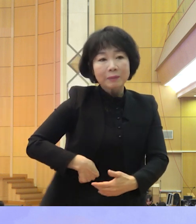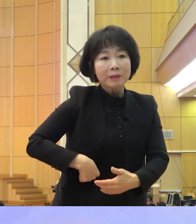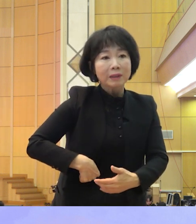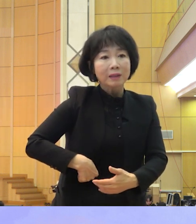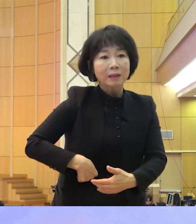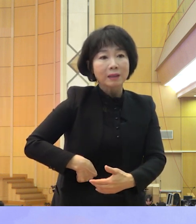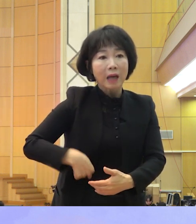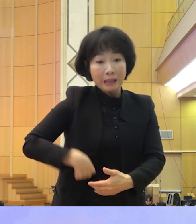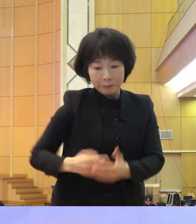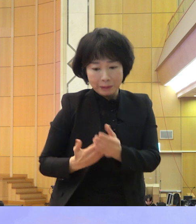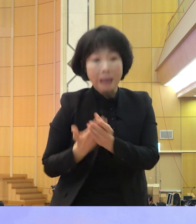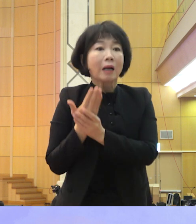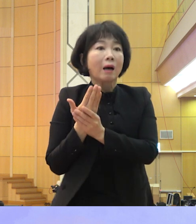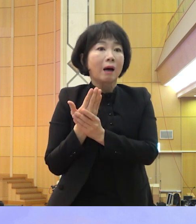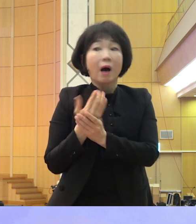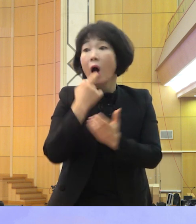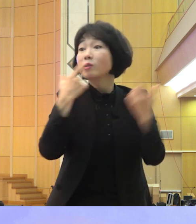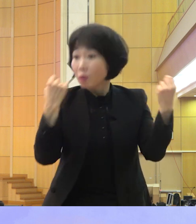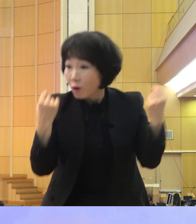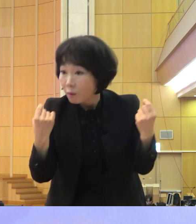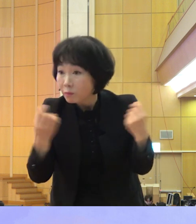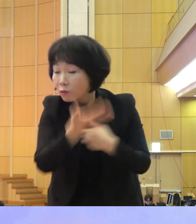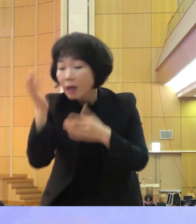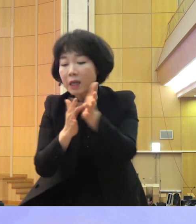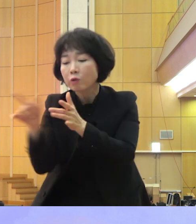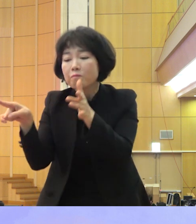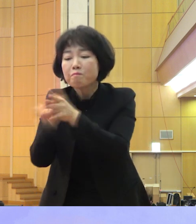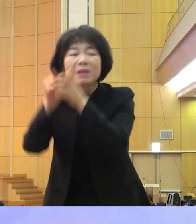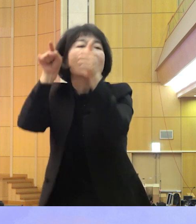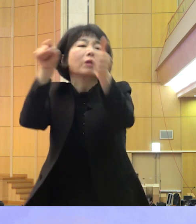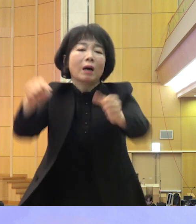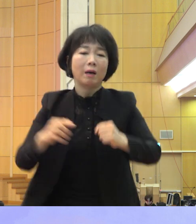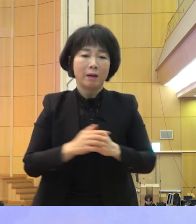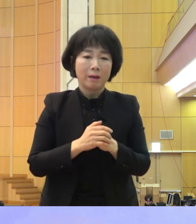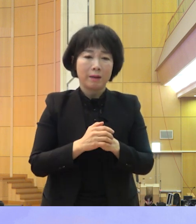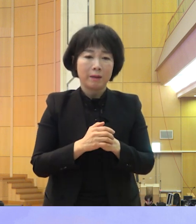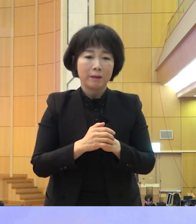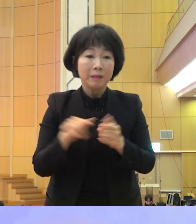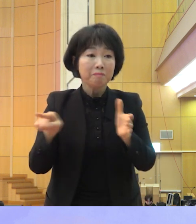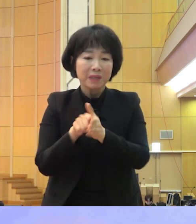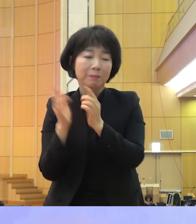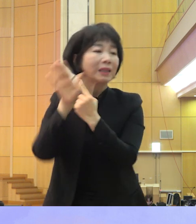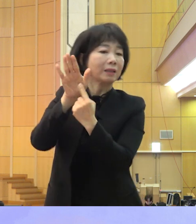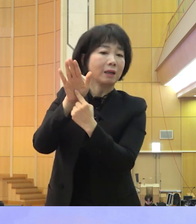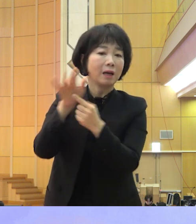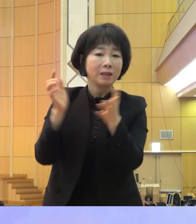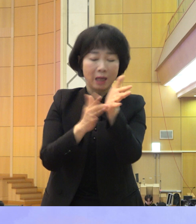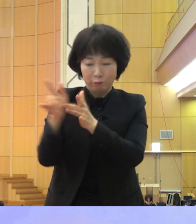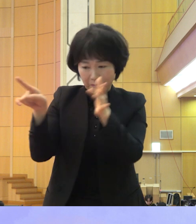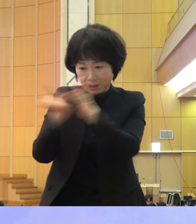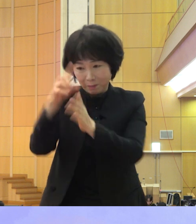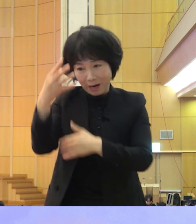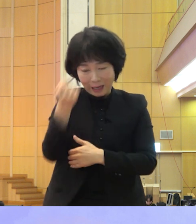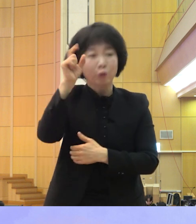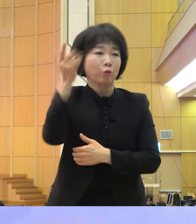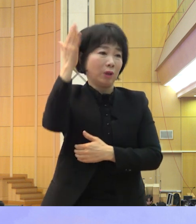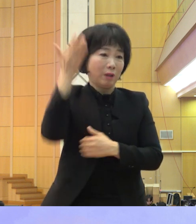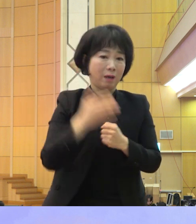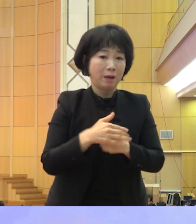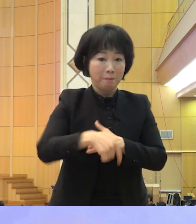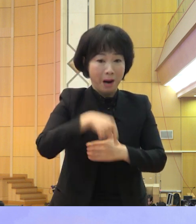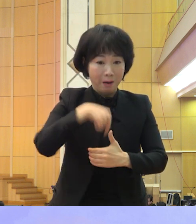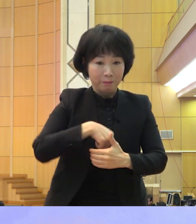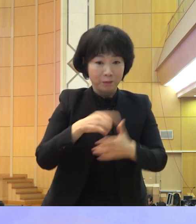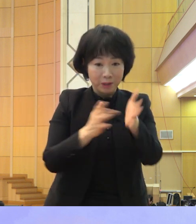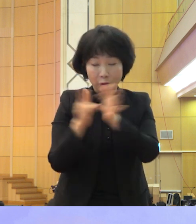그리고 마음속에 주님이 주신 예수를 믿으라고 하는 믿음이 딱 나타나잖아요. 믿음이. 그러니까 믿음으로 된다. 이게 마음으로 믿어